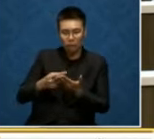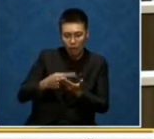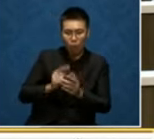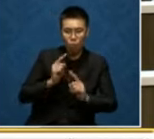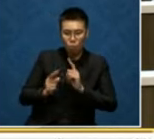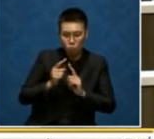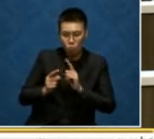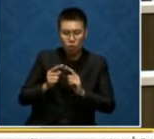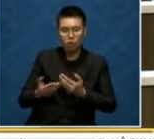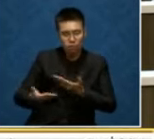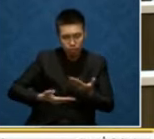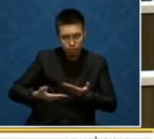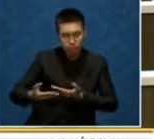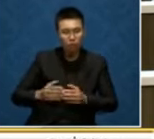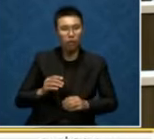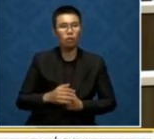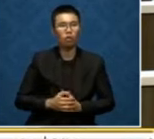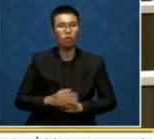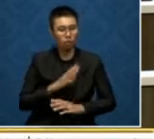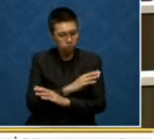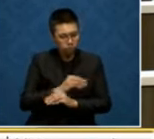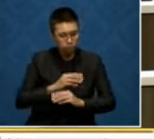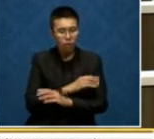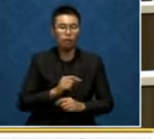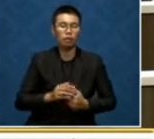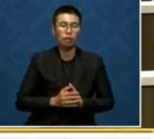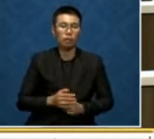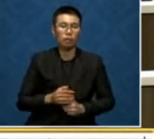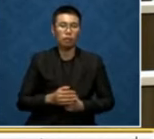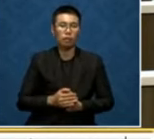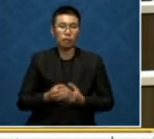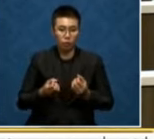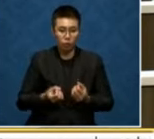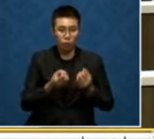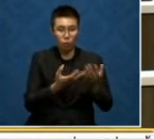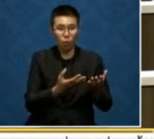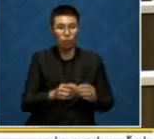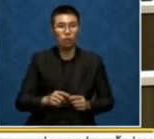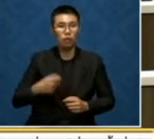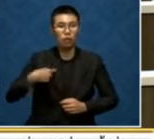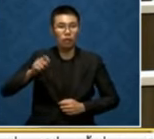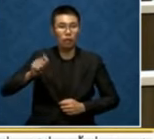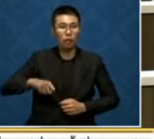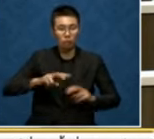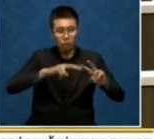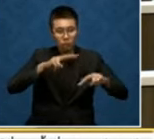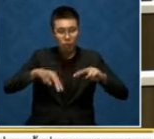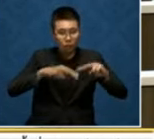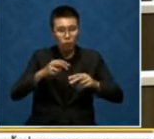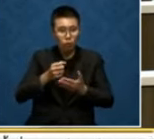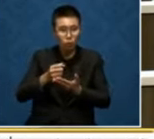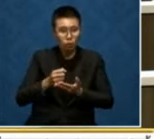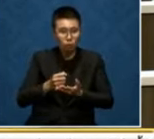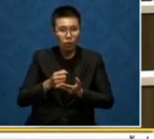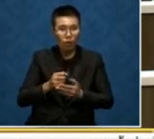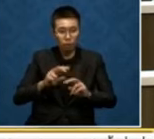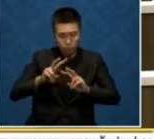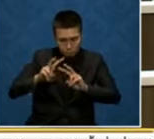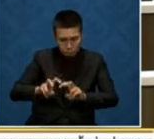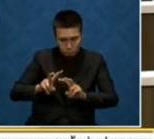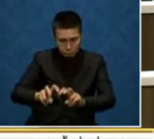ได้เตรียมการที่จะนำเรื่องนี้ส่งให้ศาลปกครองได้พิจารณาวินิจฉัยนะครับใน